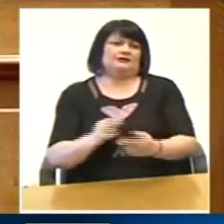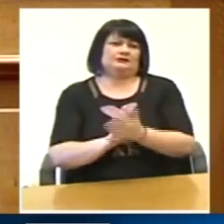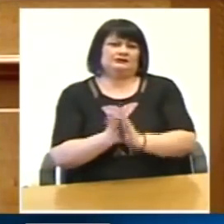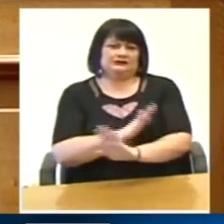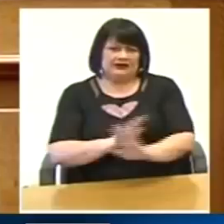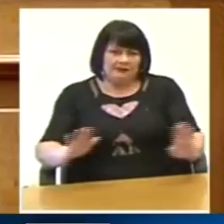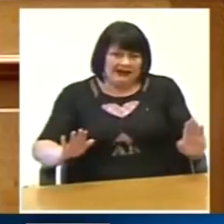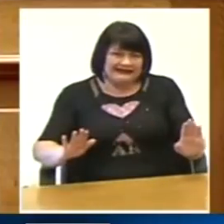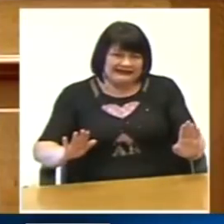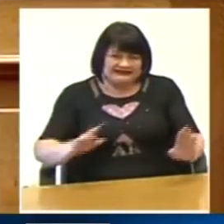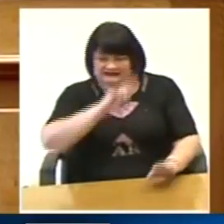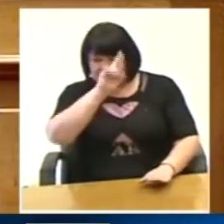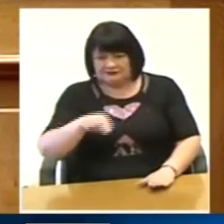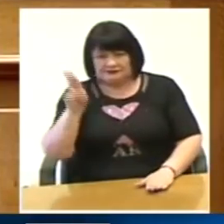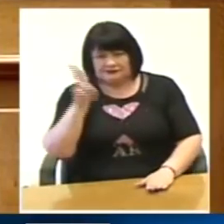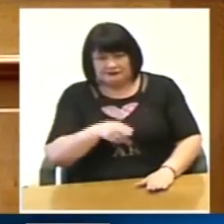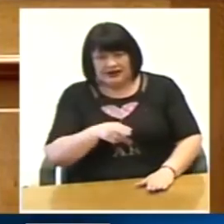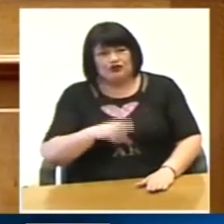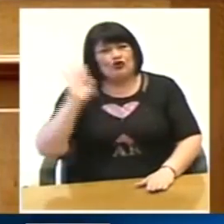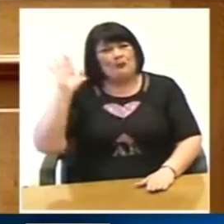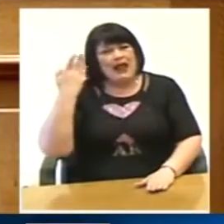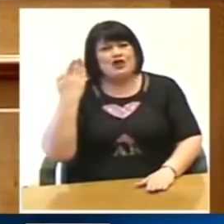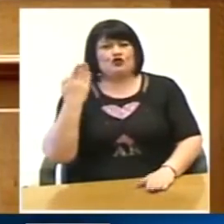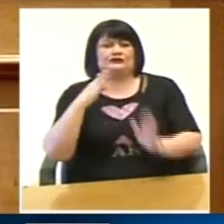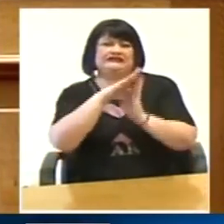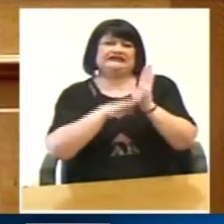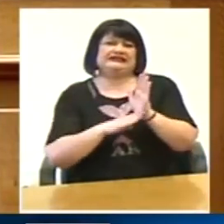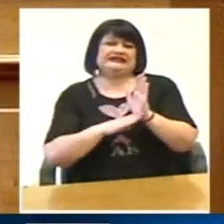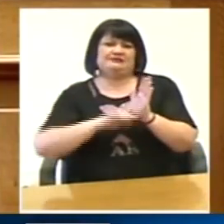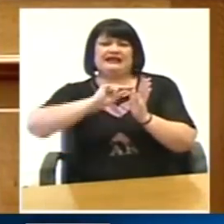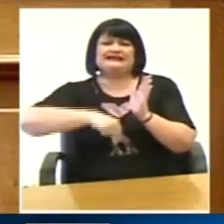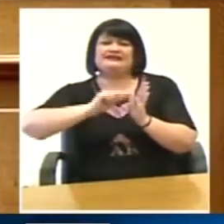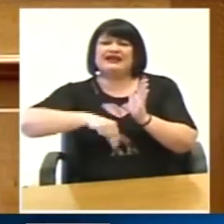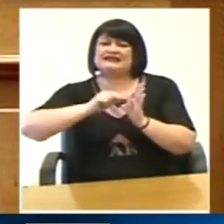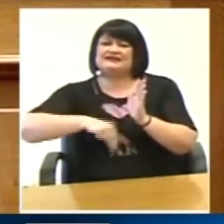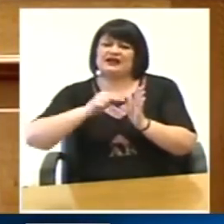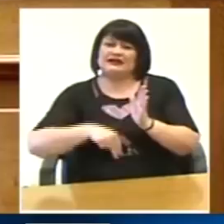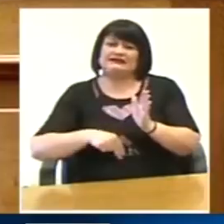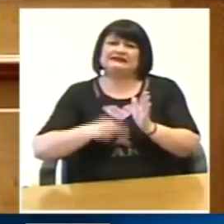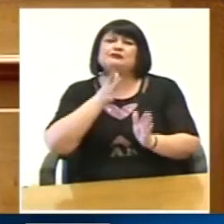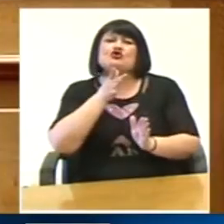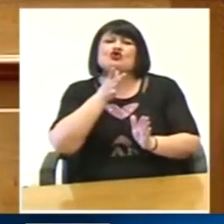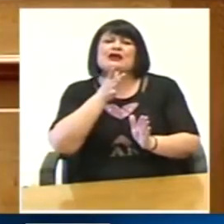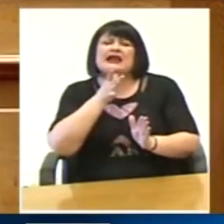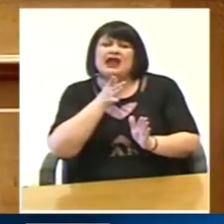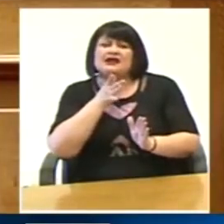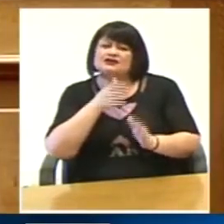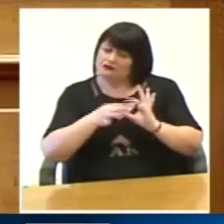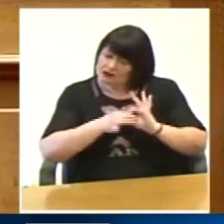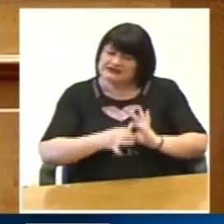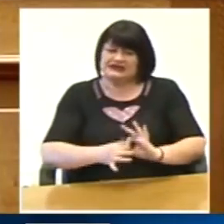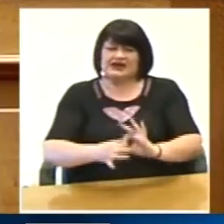να καταργήσει τη γάγκρενα των συμβάσεων χρόνου και έργου, της μερικής απασχόλησης. Αντίθετα